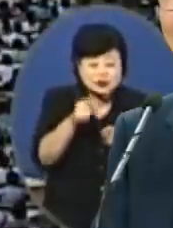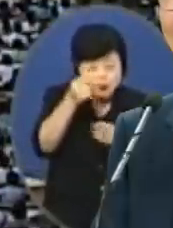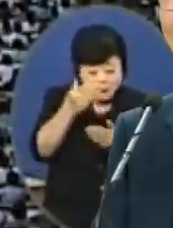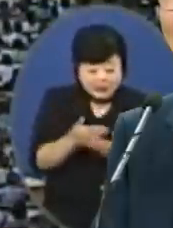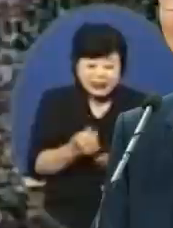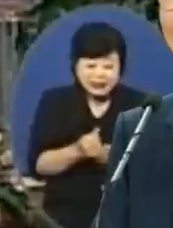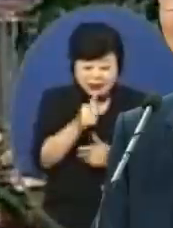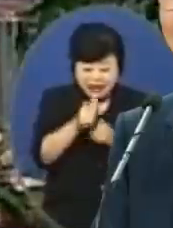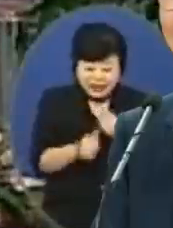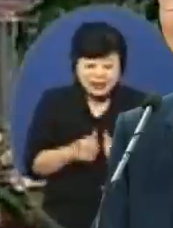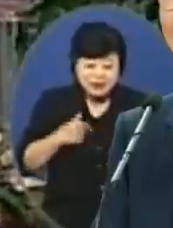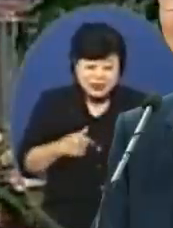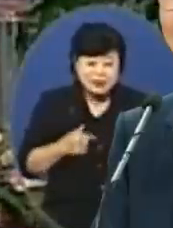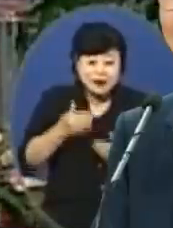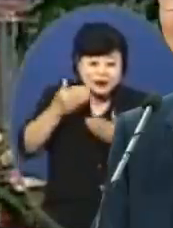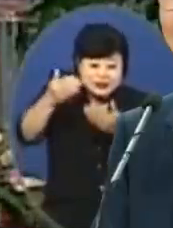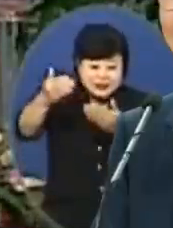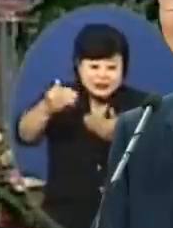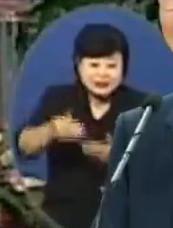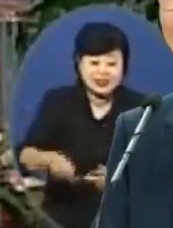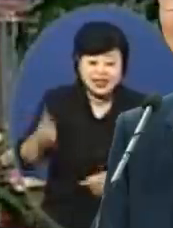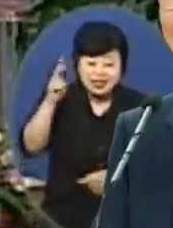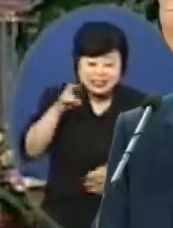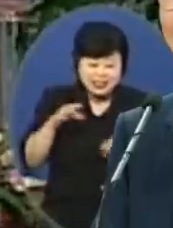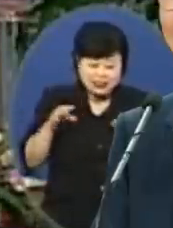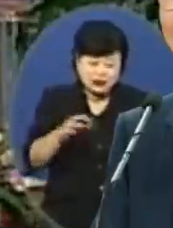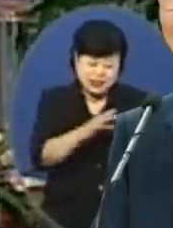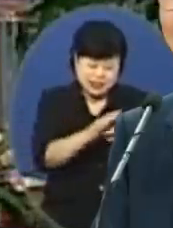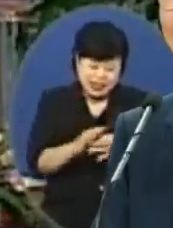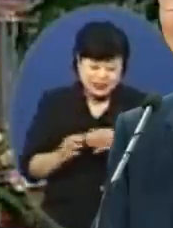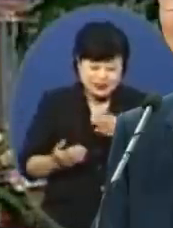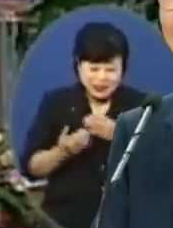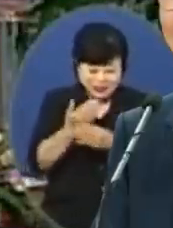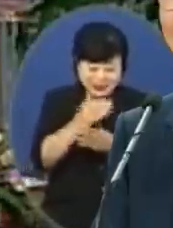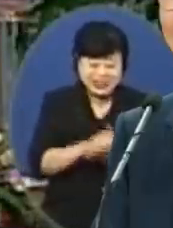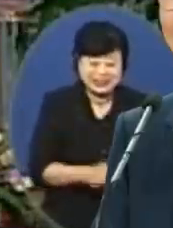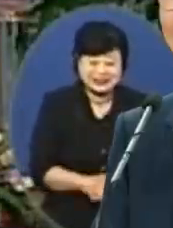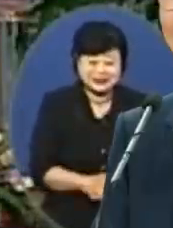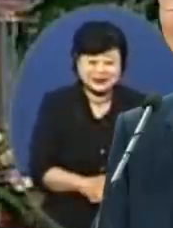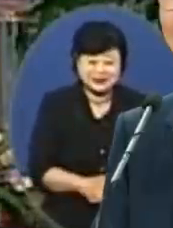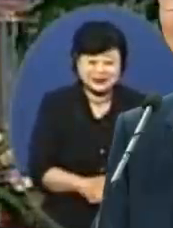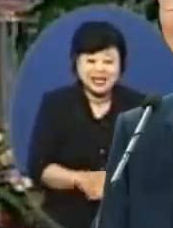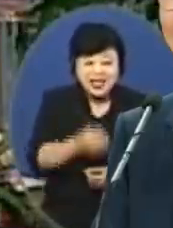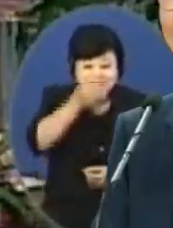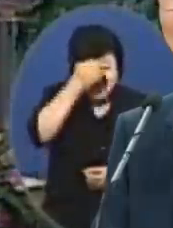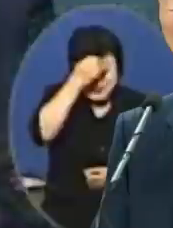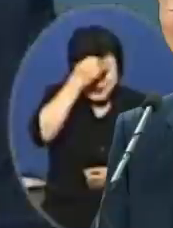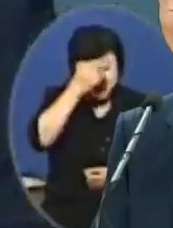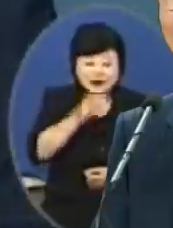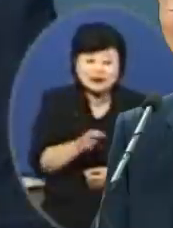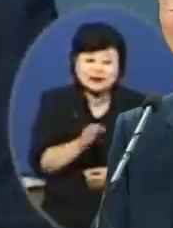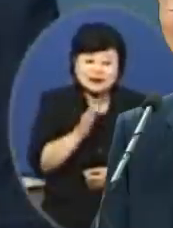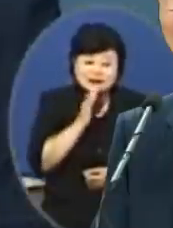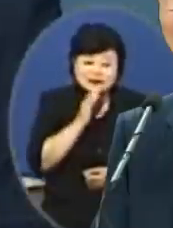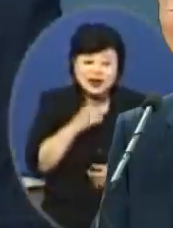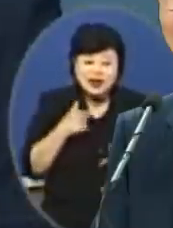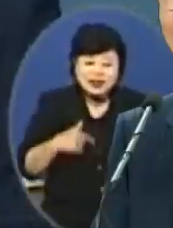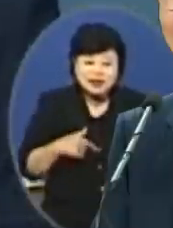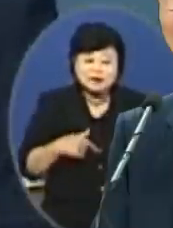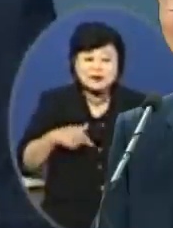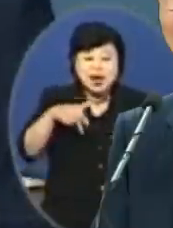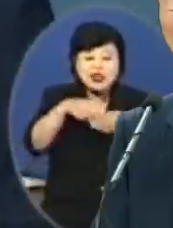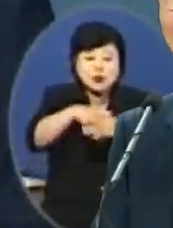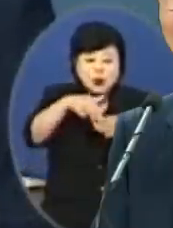구원받아서 하나님을 기뻐하니 찬양 소리가 그치지 않기 때문인 것입니다. 우리 기독교는 이하간 기쁨의